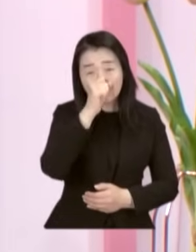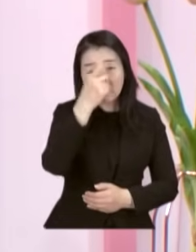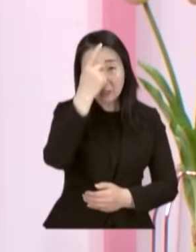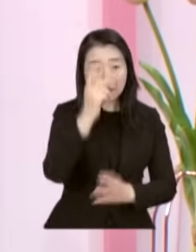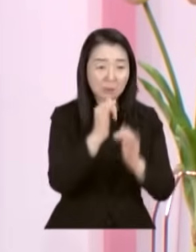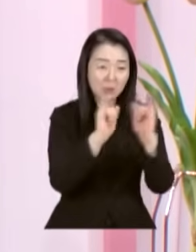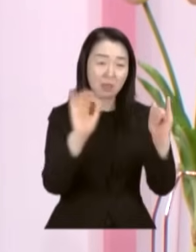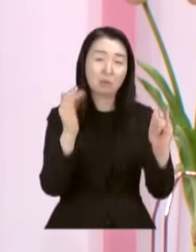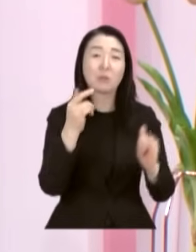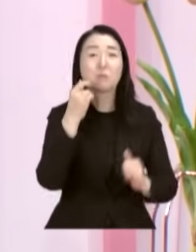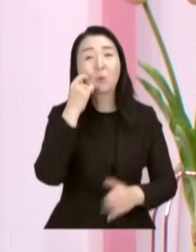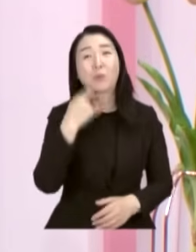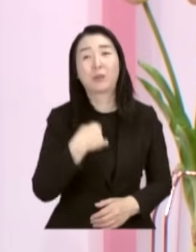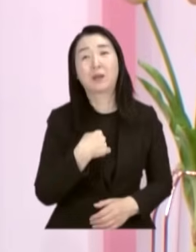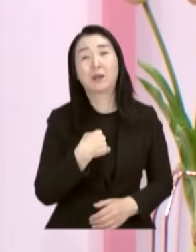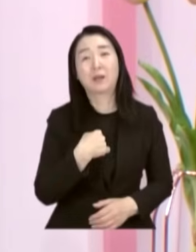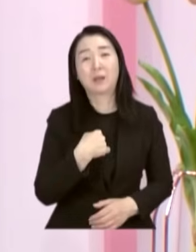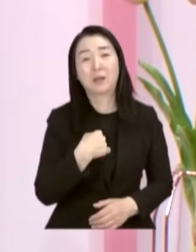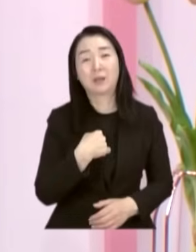사마리아인이 되질 못한